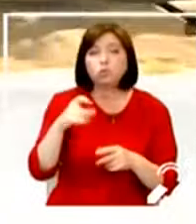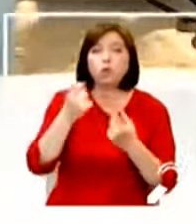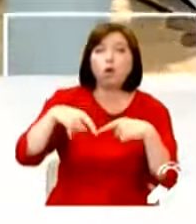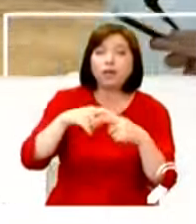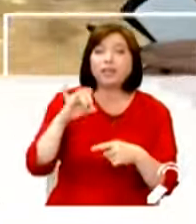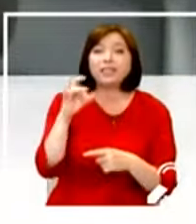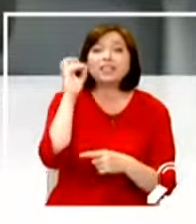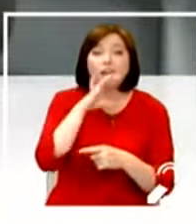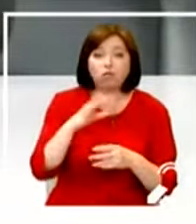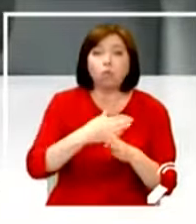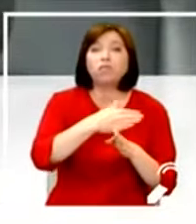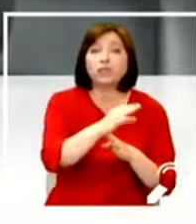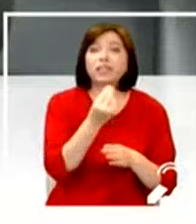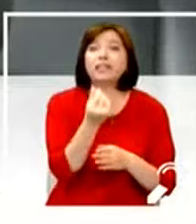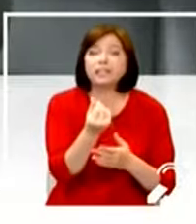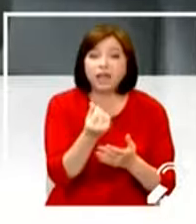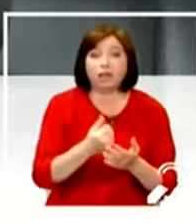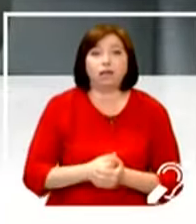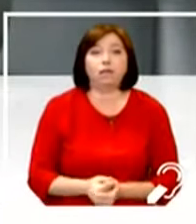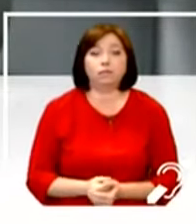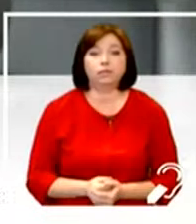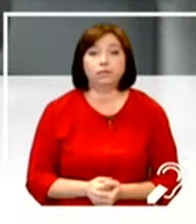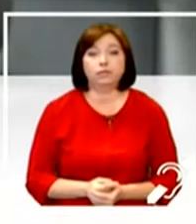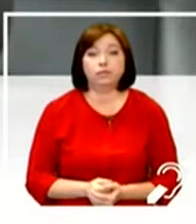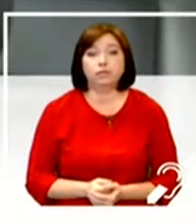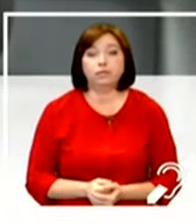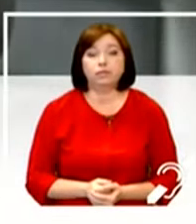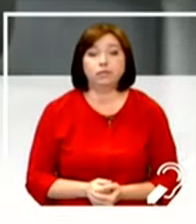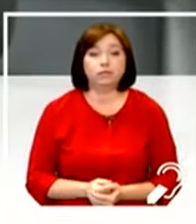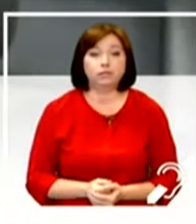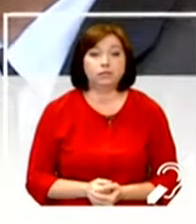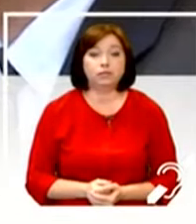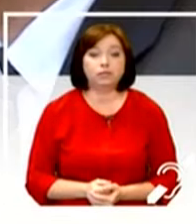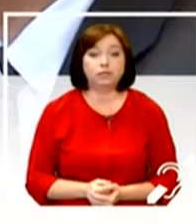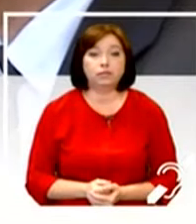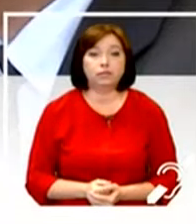și companiilor din UE să le pună la dispoziție resurse financiare.